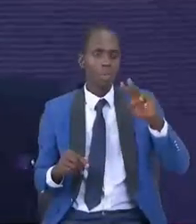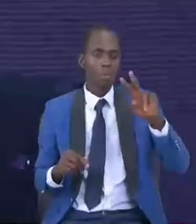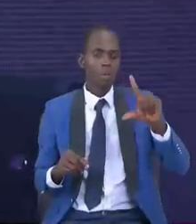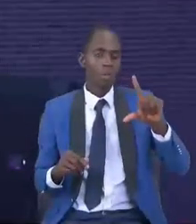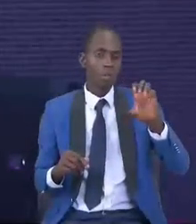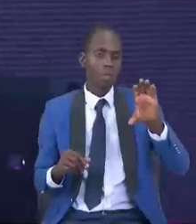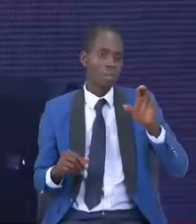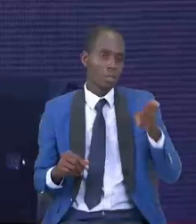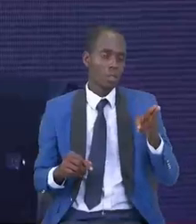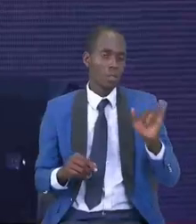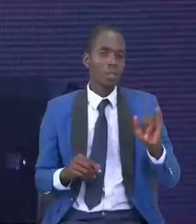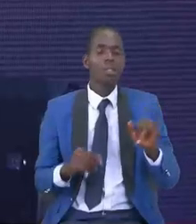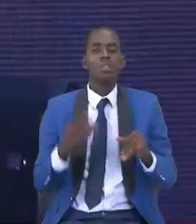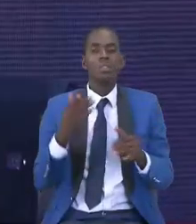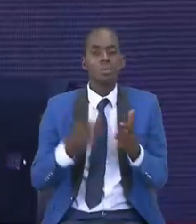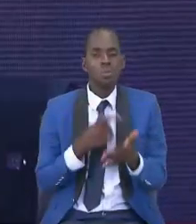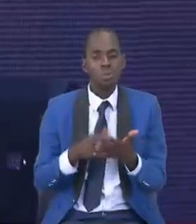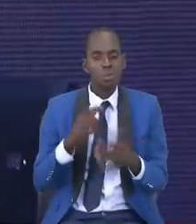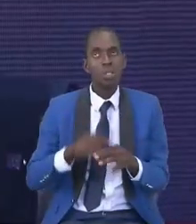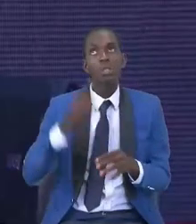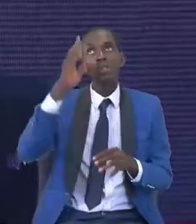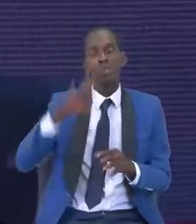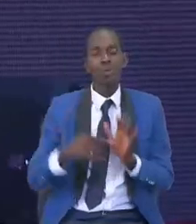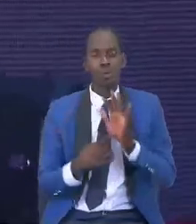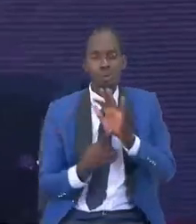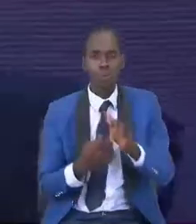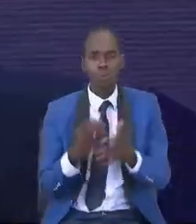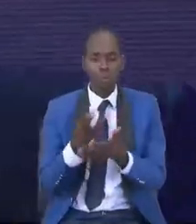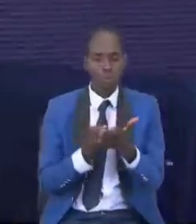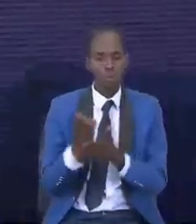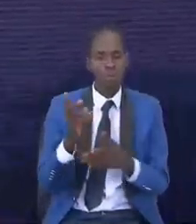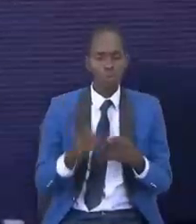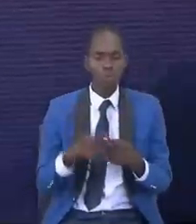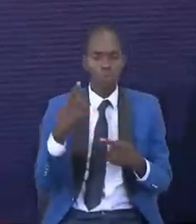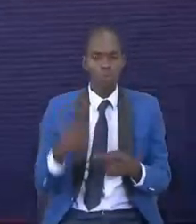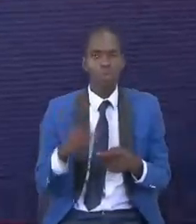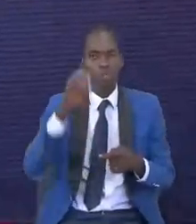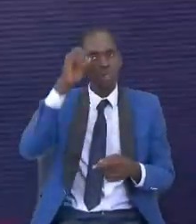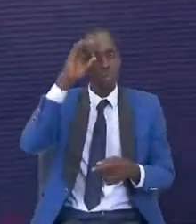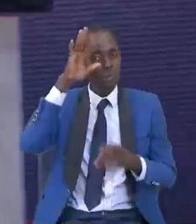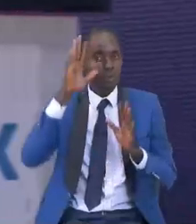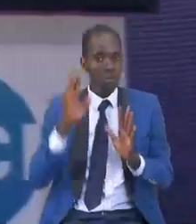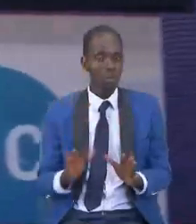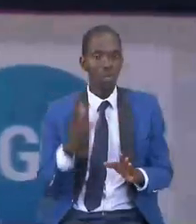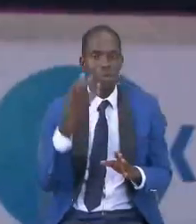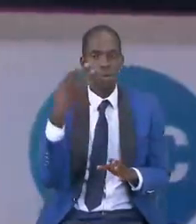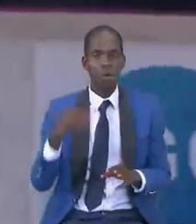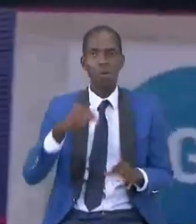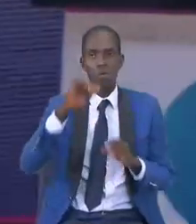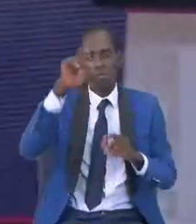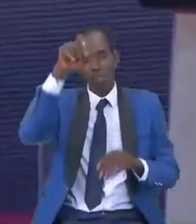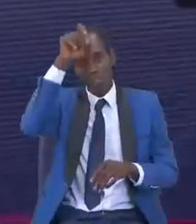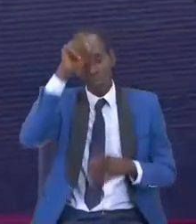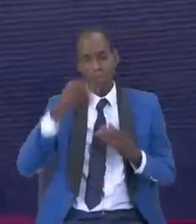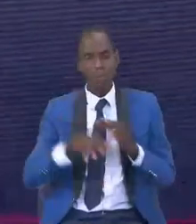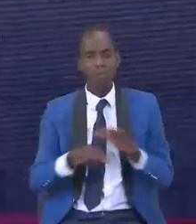magiciens d'Égypte. Ils ont dit à Pharaon, ça c'est le doigt de Dieu. Des fois, Dieu révèle